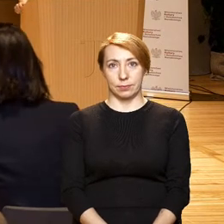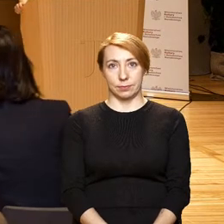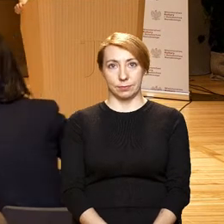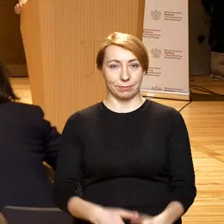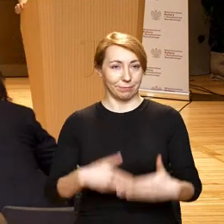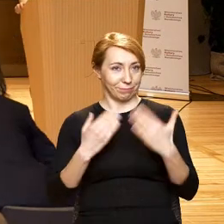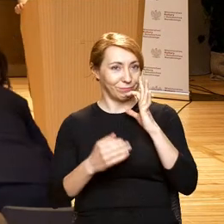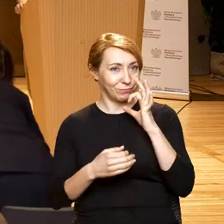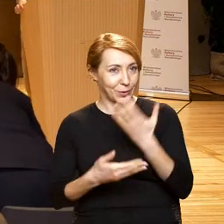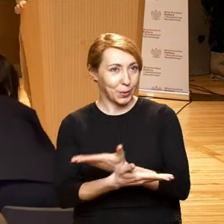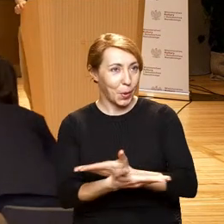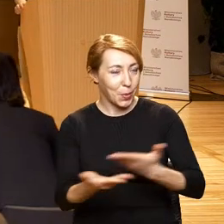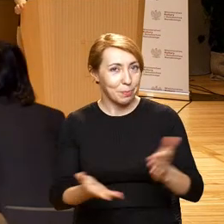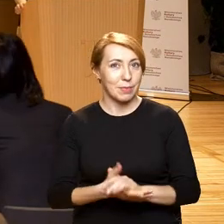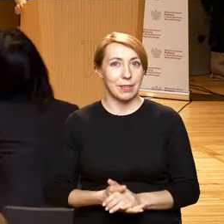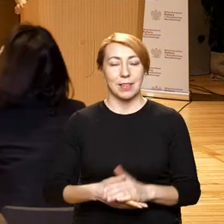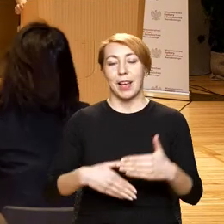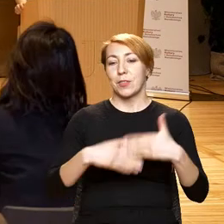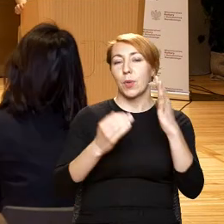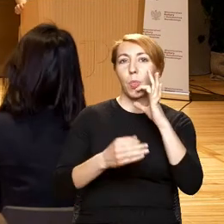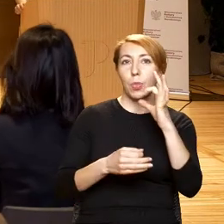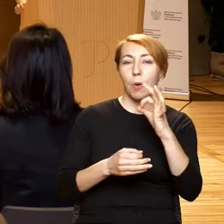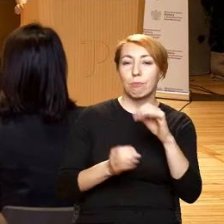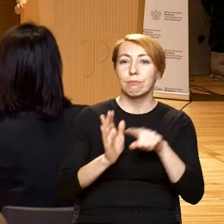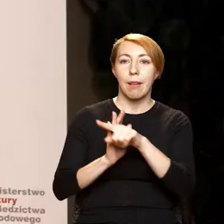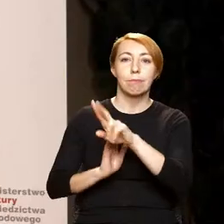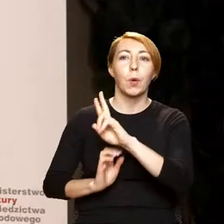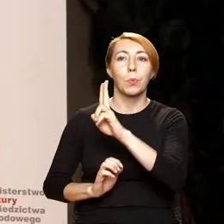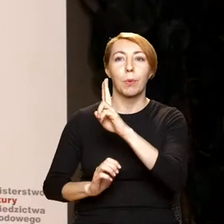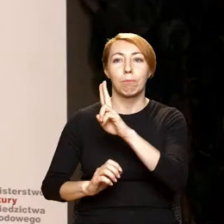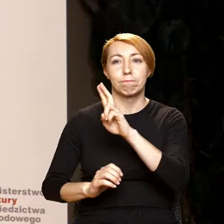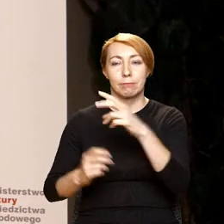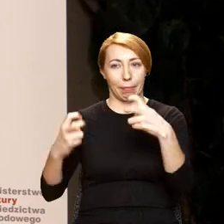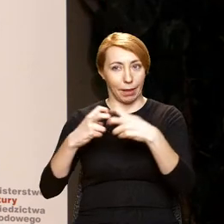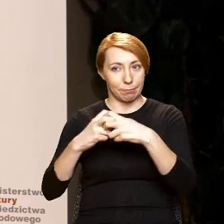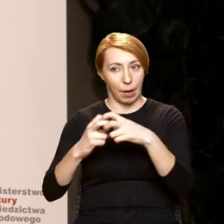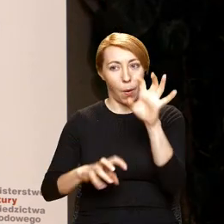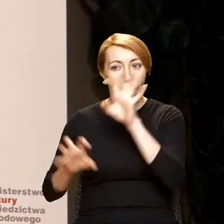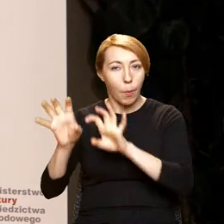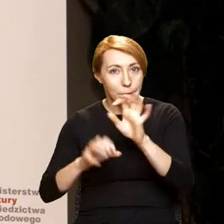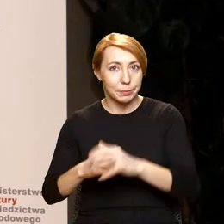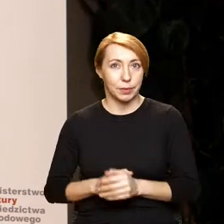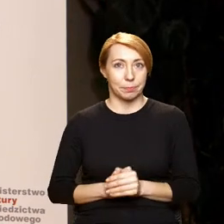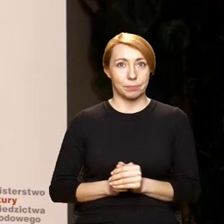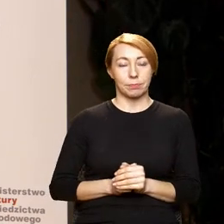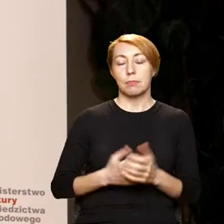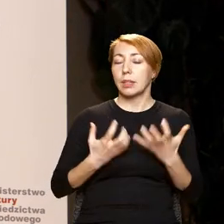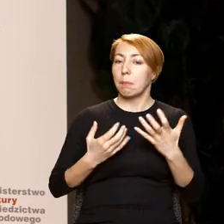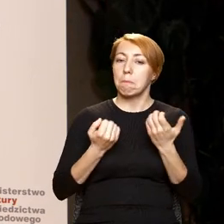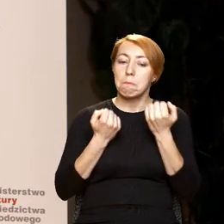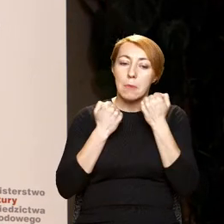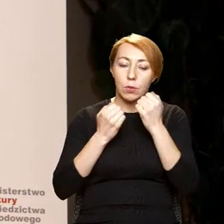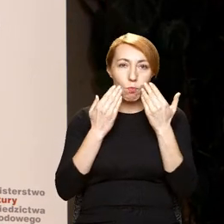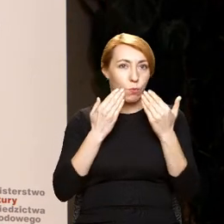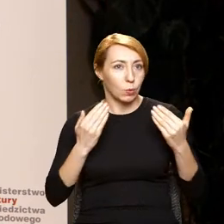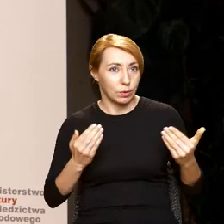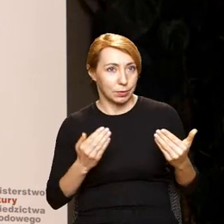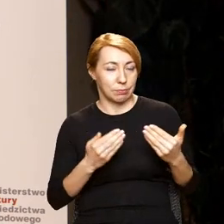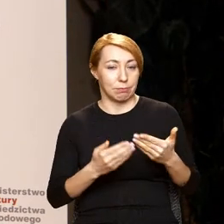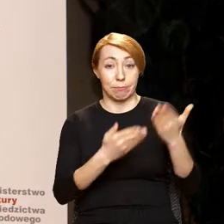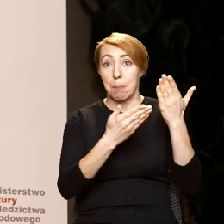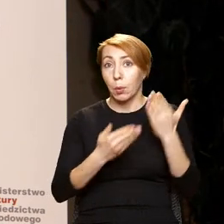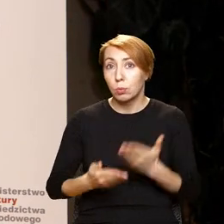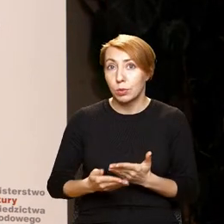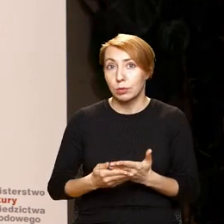Dzień dobry wszystkim. Dzień dobry wszystkim, którzy oglądają nas online. Chciałam bardzo podziękować po pierwsze za zaproszenie,